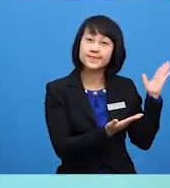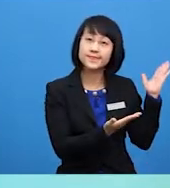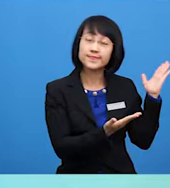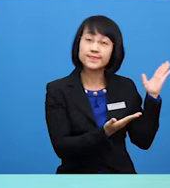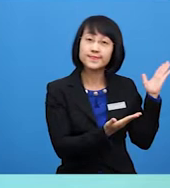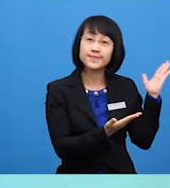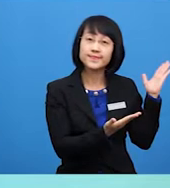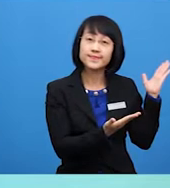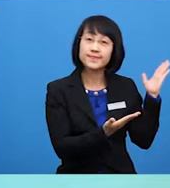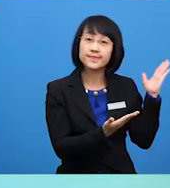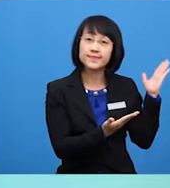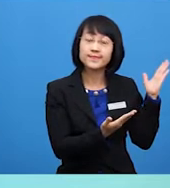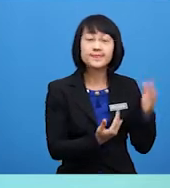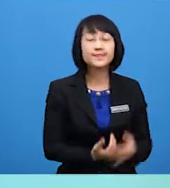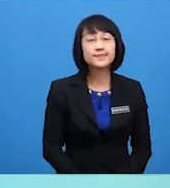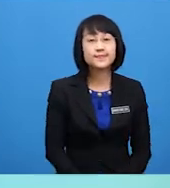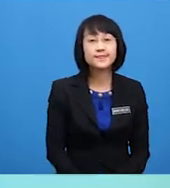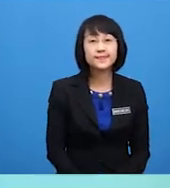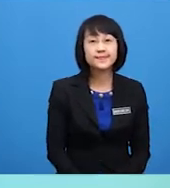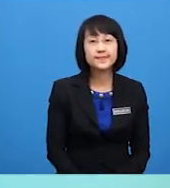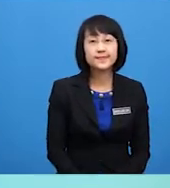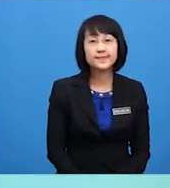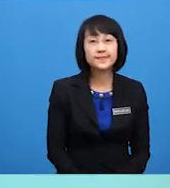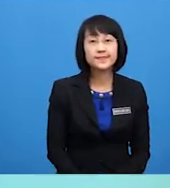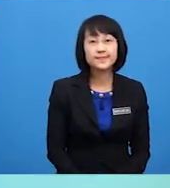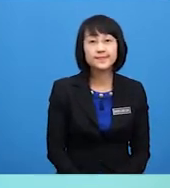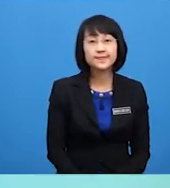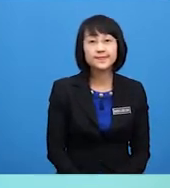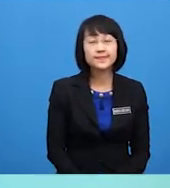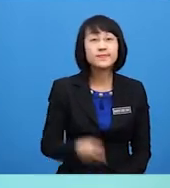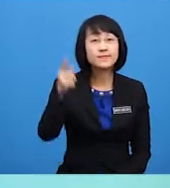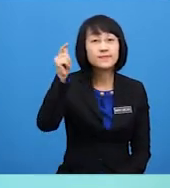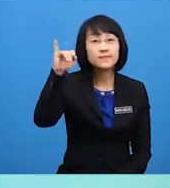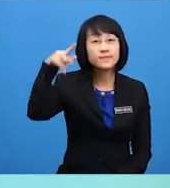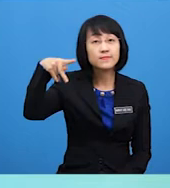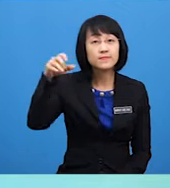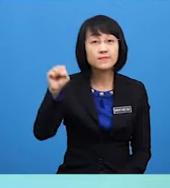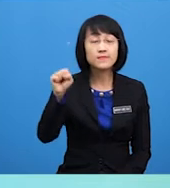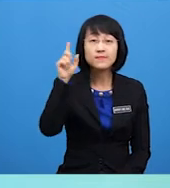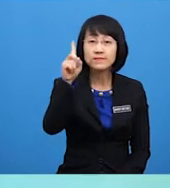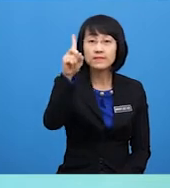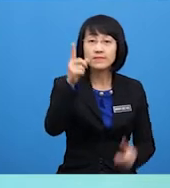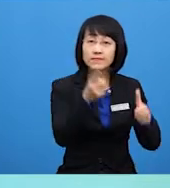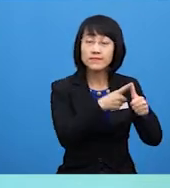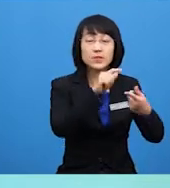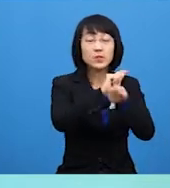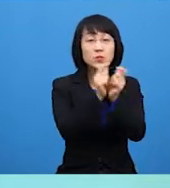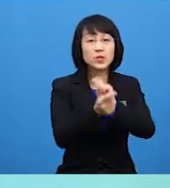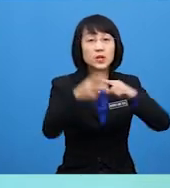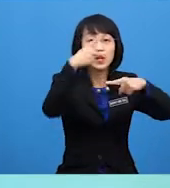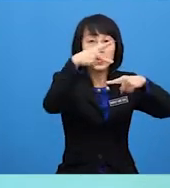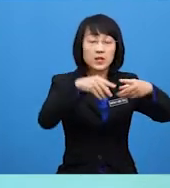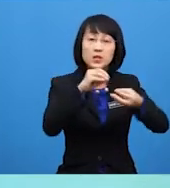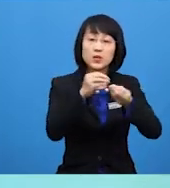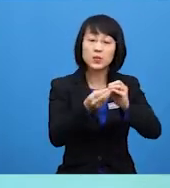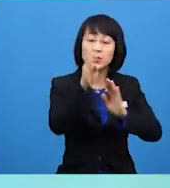1/3 darab dengan 2/5. Tips pertama, tukarkan